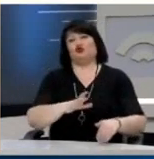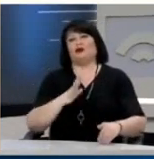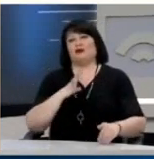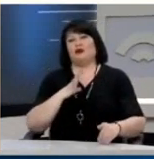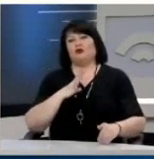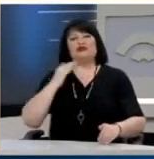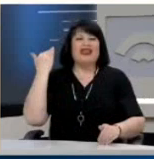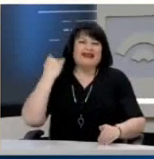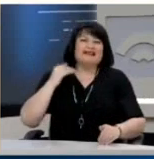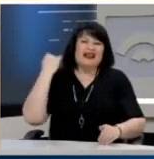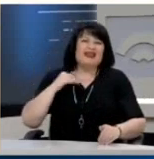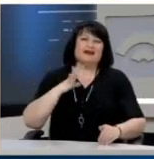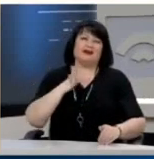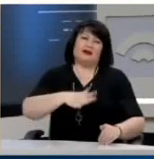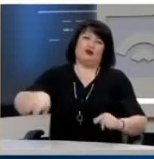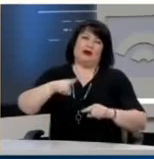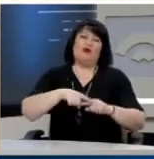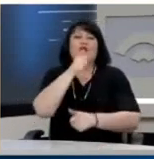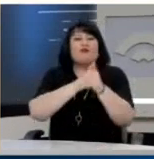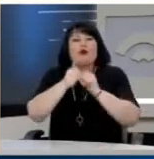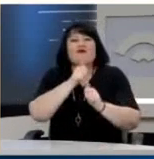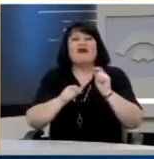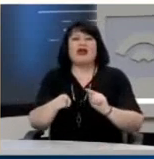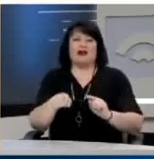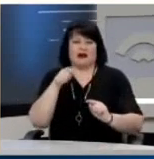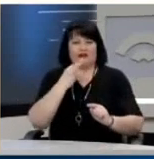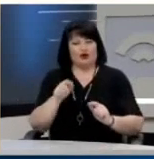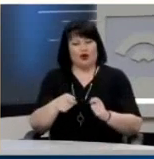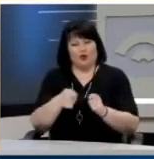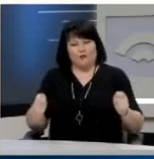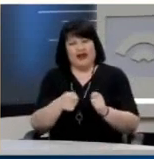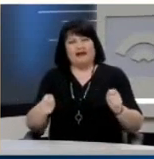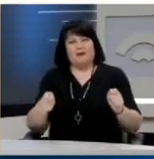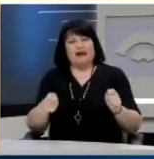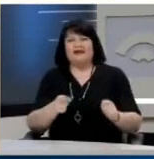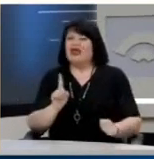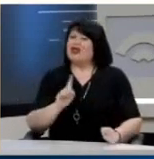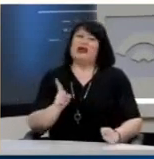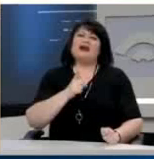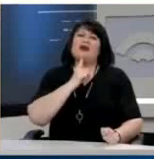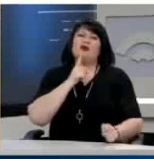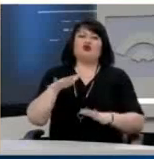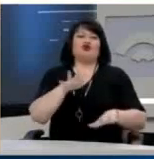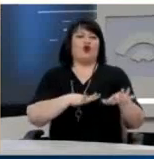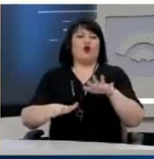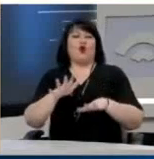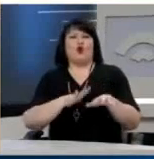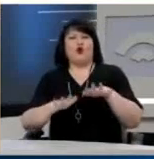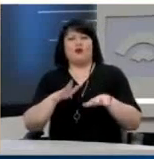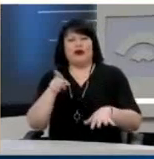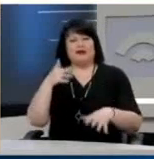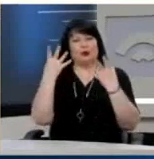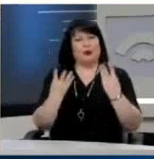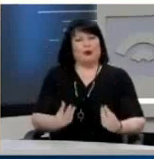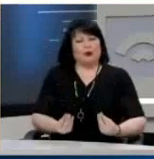στις θυσίες ενός λαού που υπέφερε. Γι' αυτό και τα μέτρα αυτά δεν είναι όπως κάποια άλλα κόλπα που είχατε